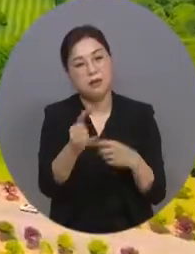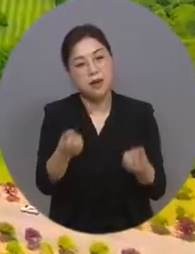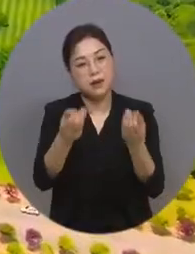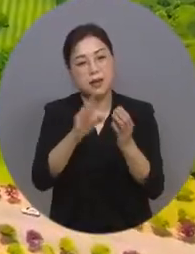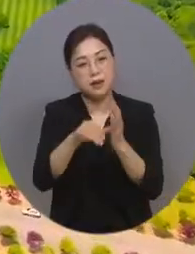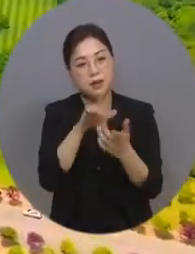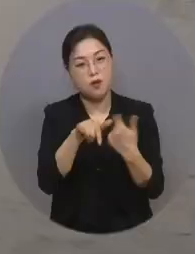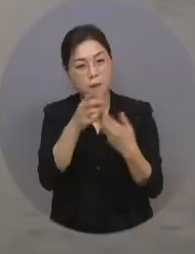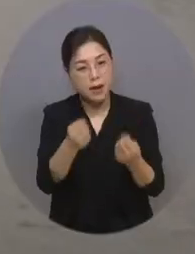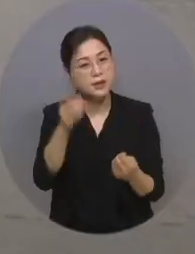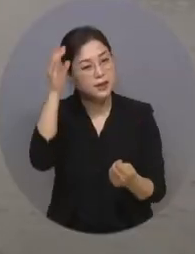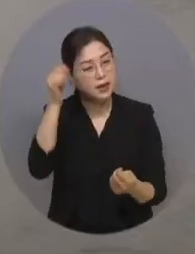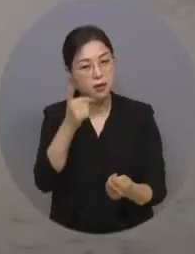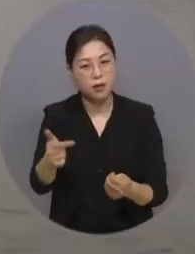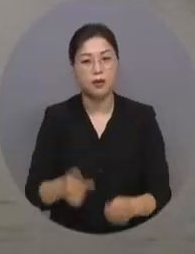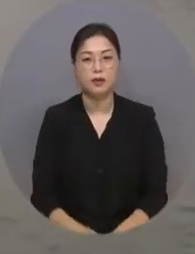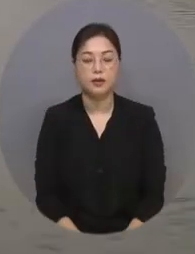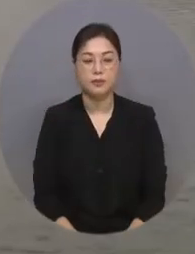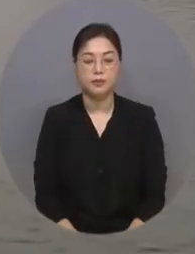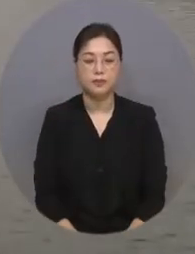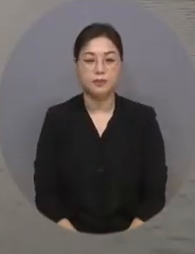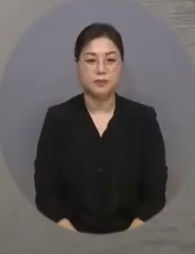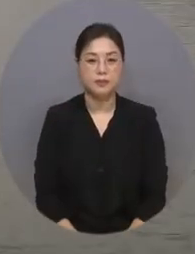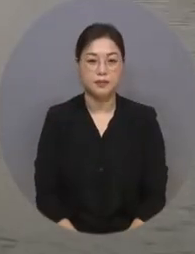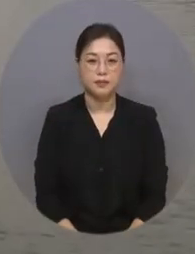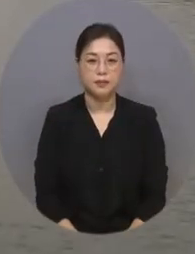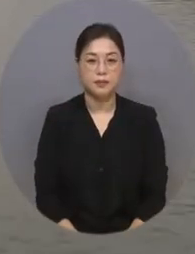것으로 기대됩니다 복지tv 뉴스 황영재입니다